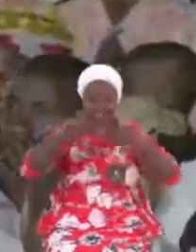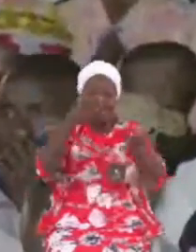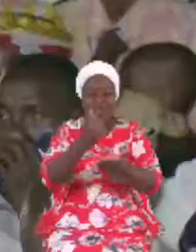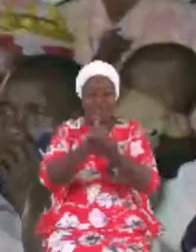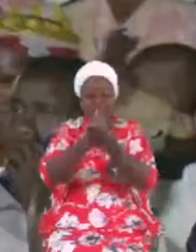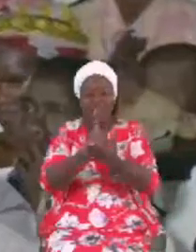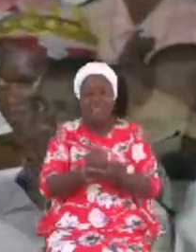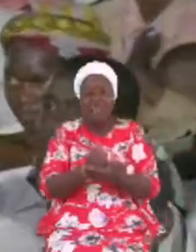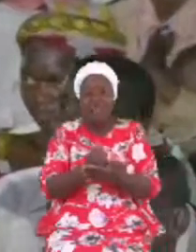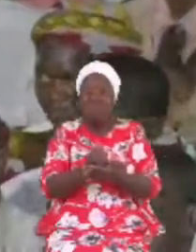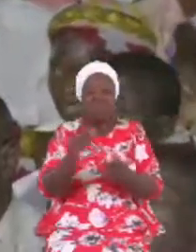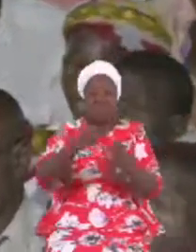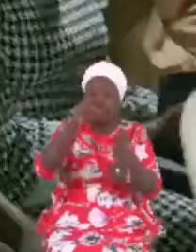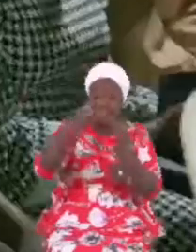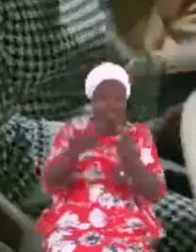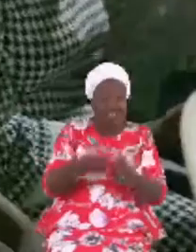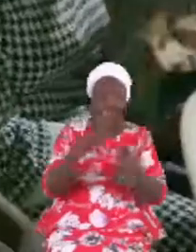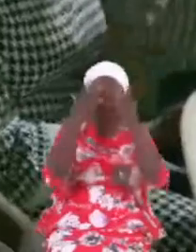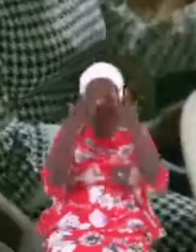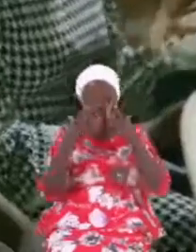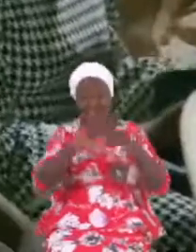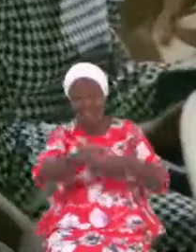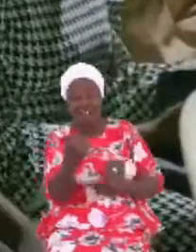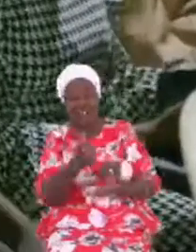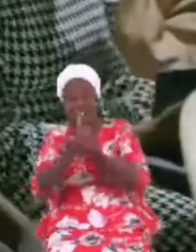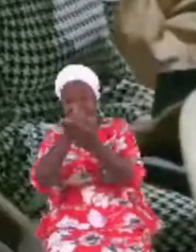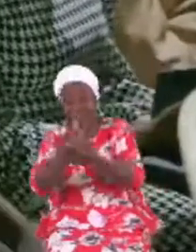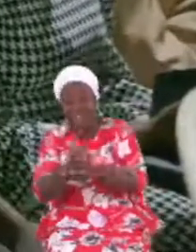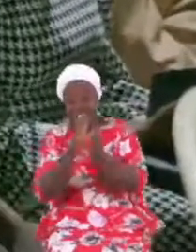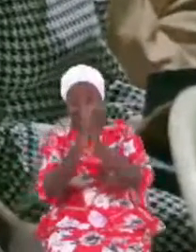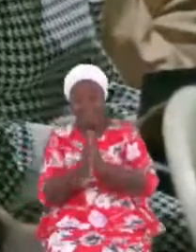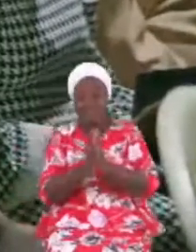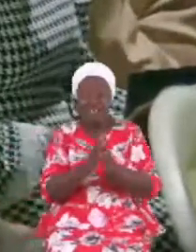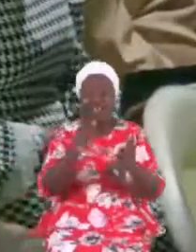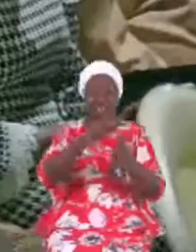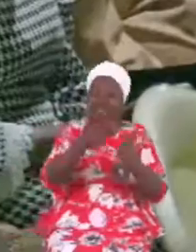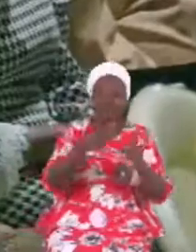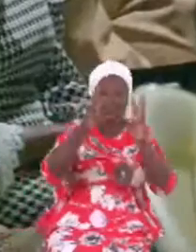plus ni deuil, donnez notre amen, ni cri, ni douleur.